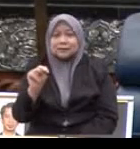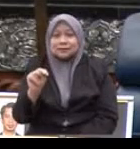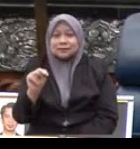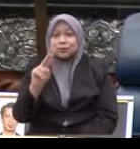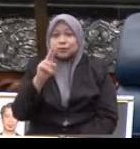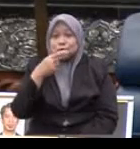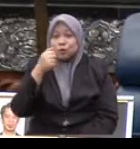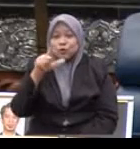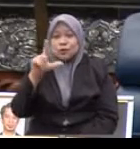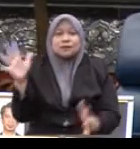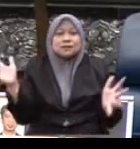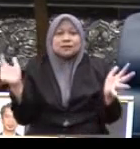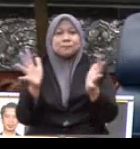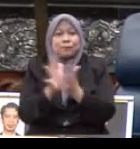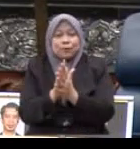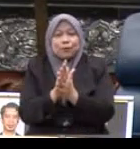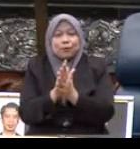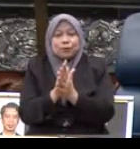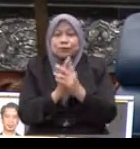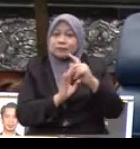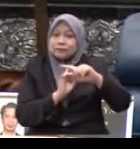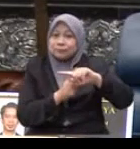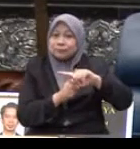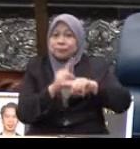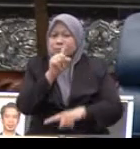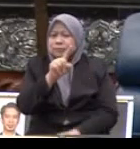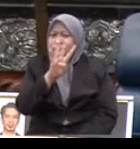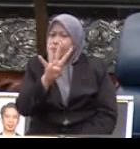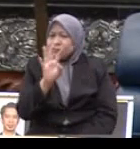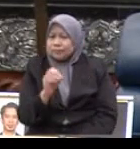secara berkali dengan suara nomor